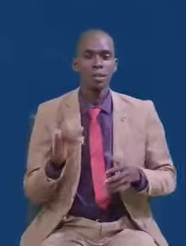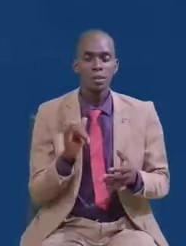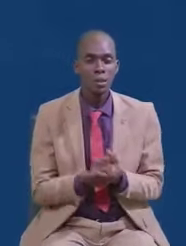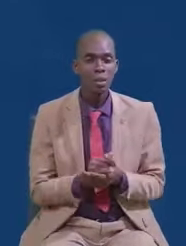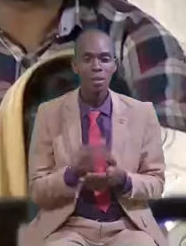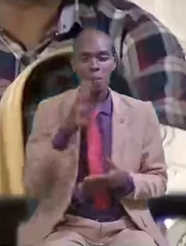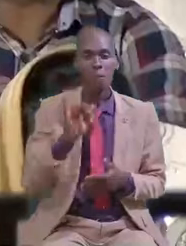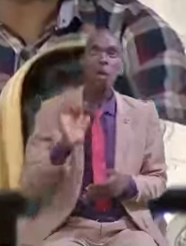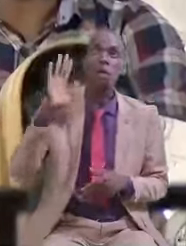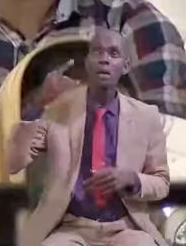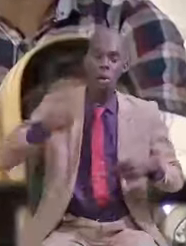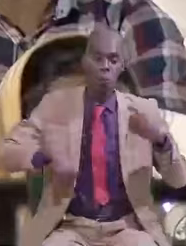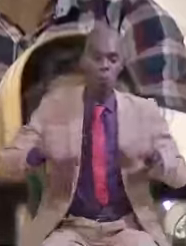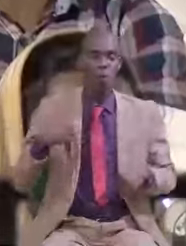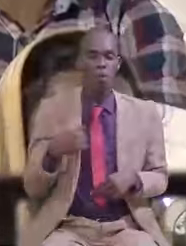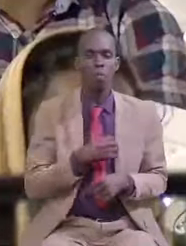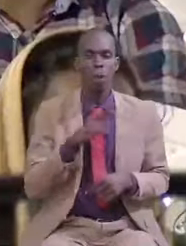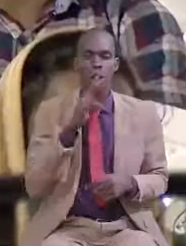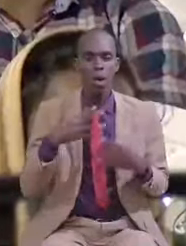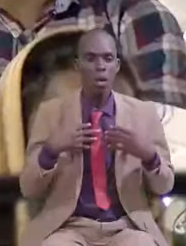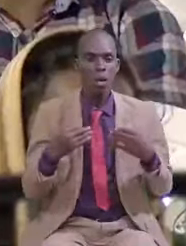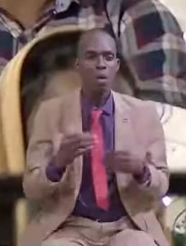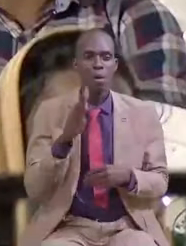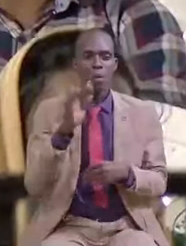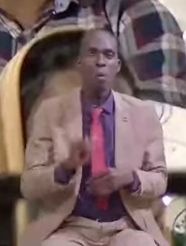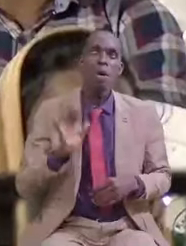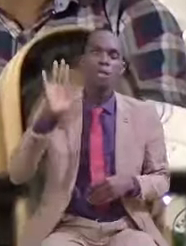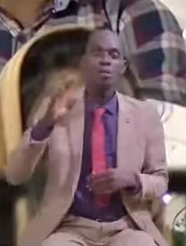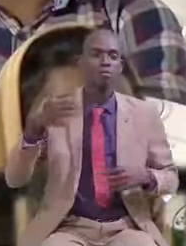guéris. Ce n'est pas ces meurtrissures que nous sommes délivrés.